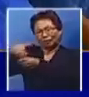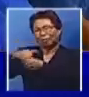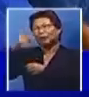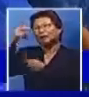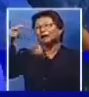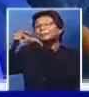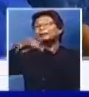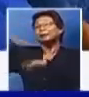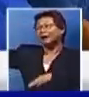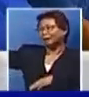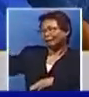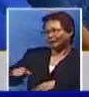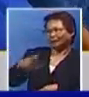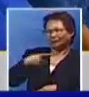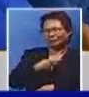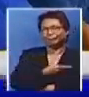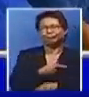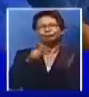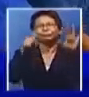6 insentif